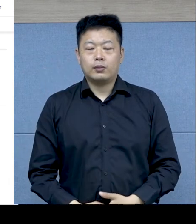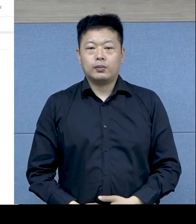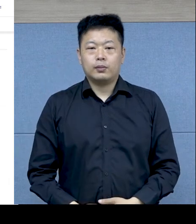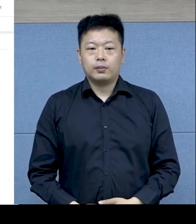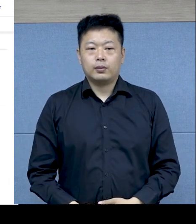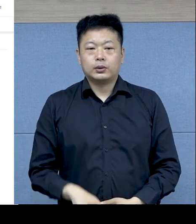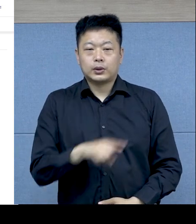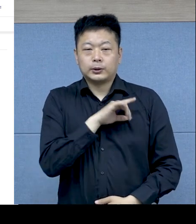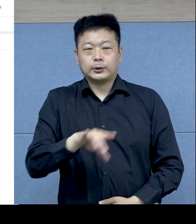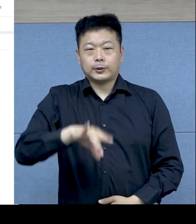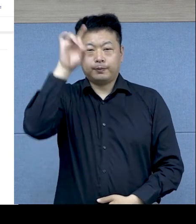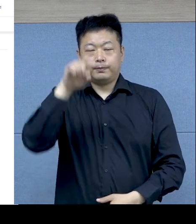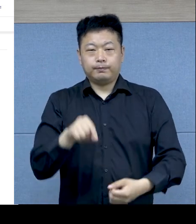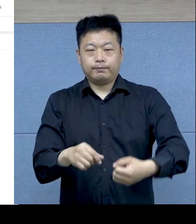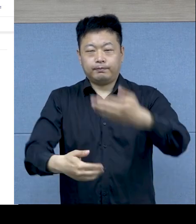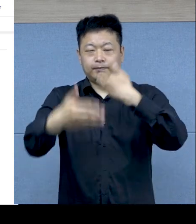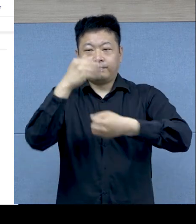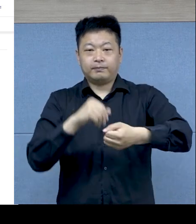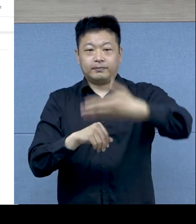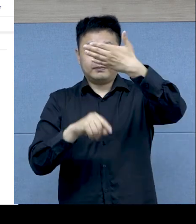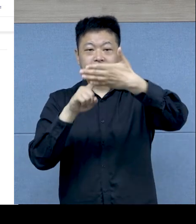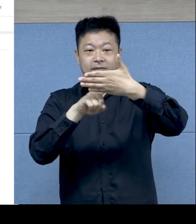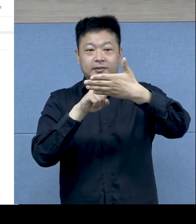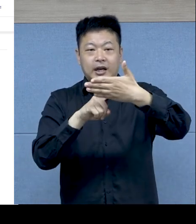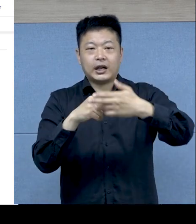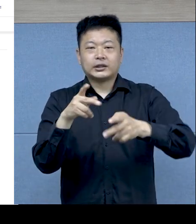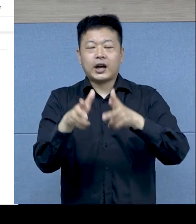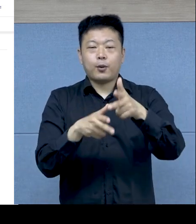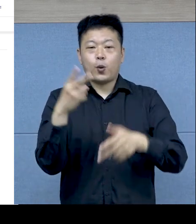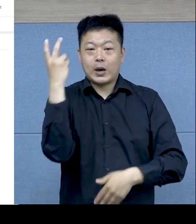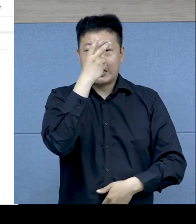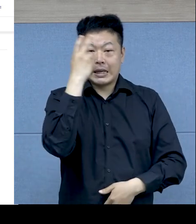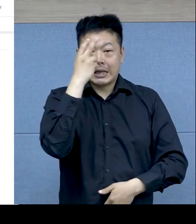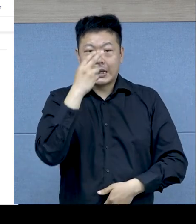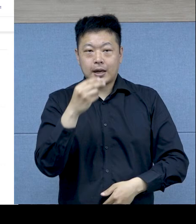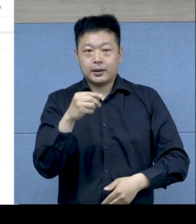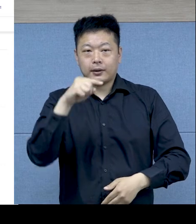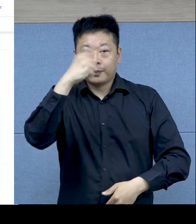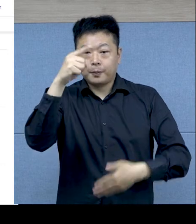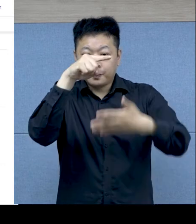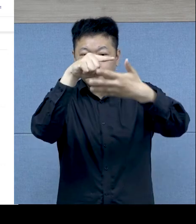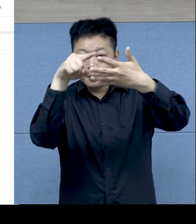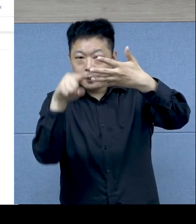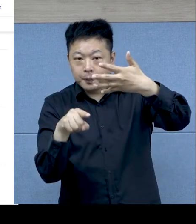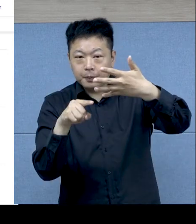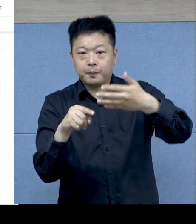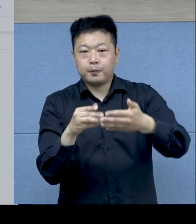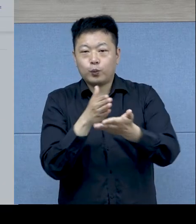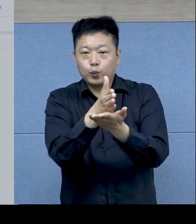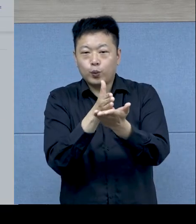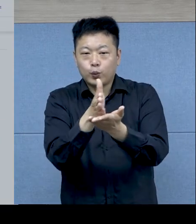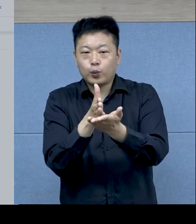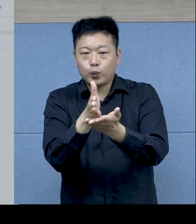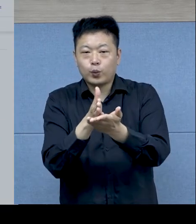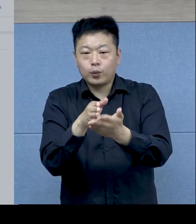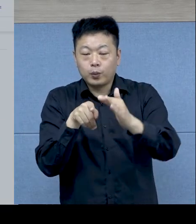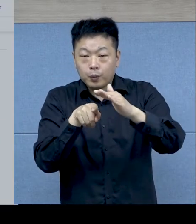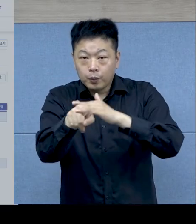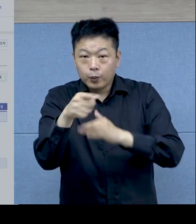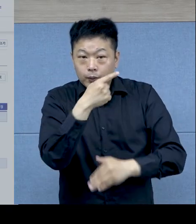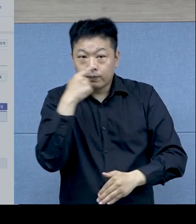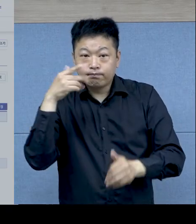메인 페이지가 나오고요. 여기 사업 관리에서 비목별 예산으로 들어가시면 됩니다.